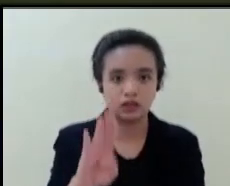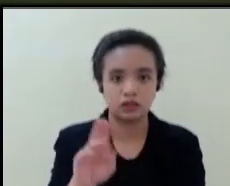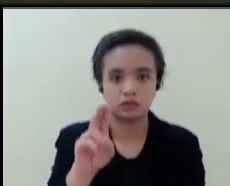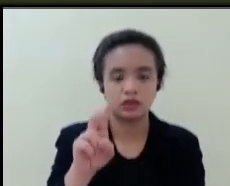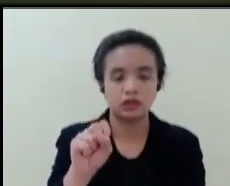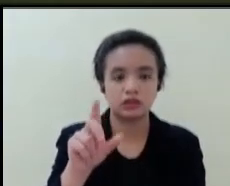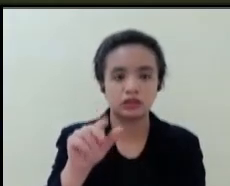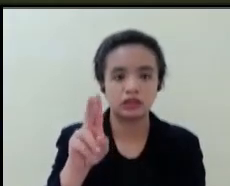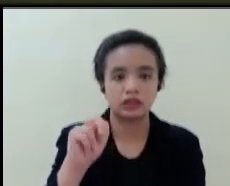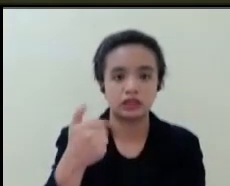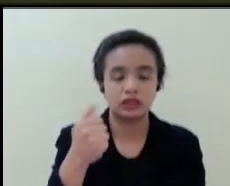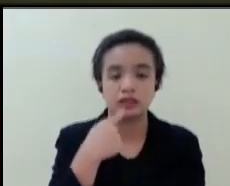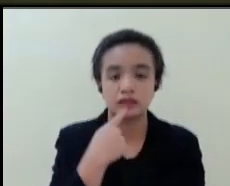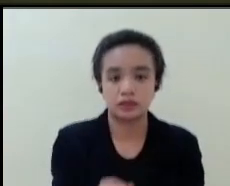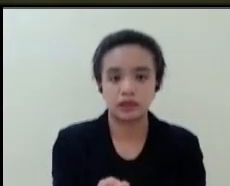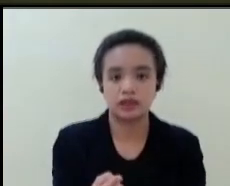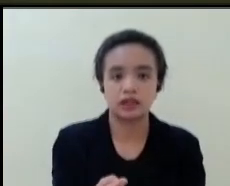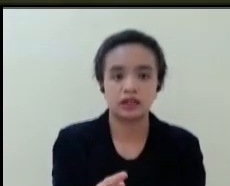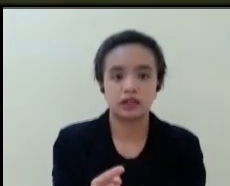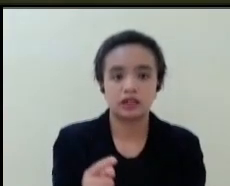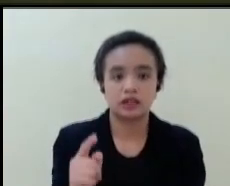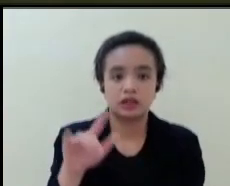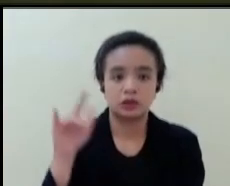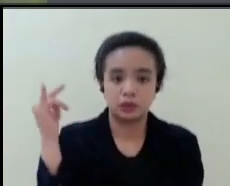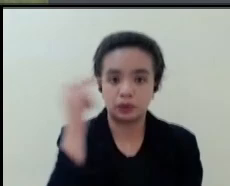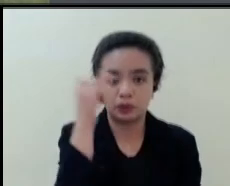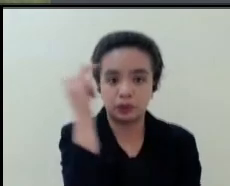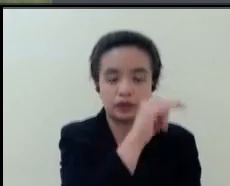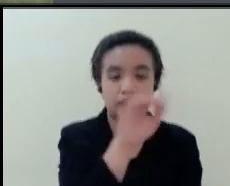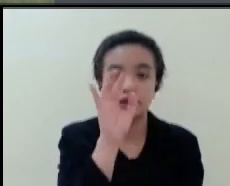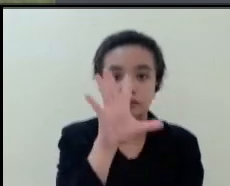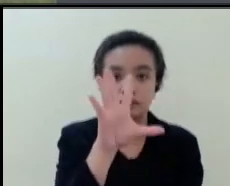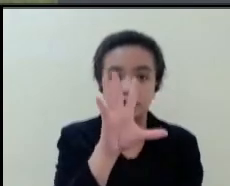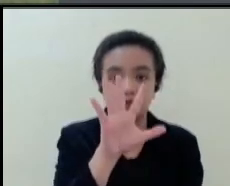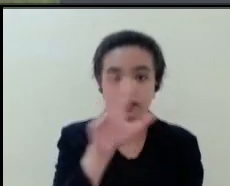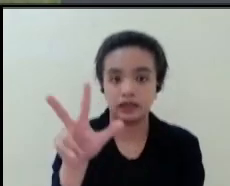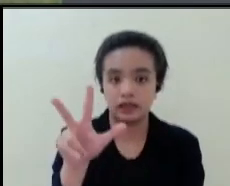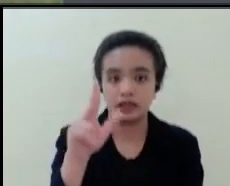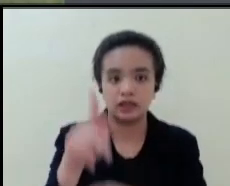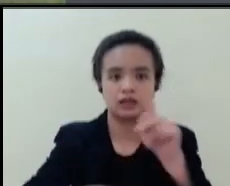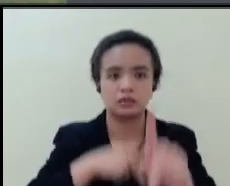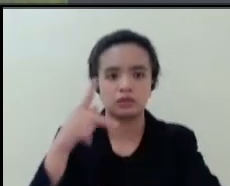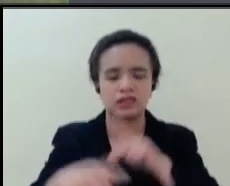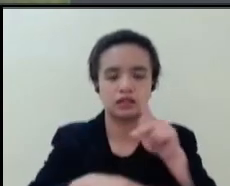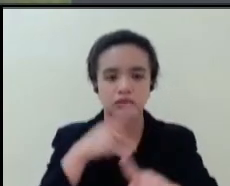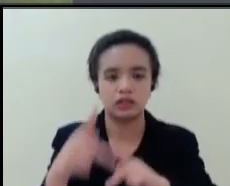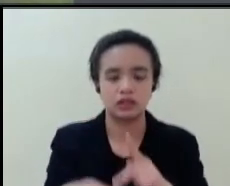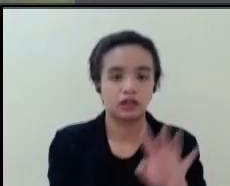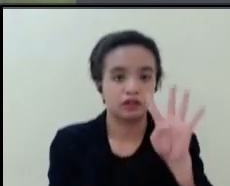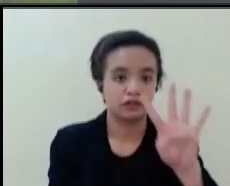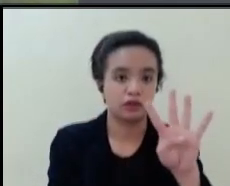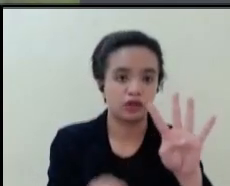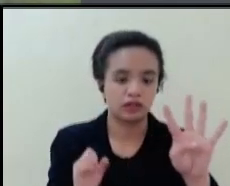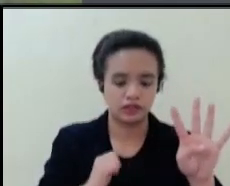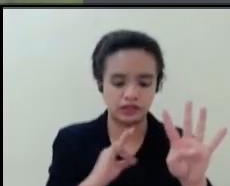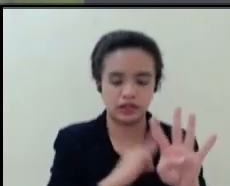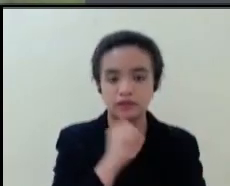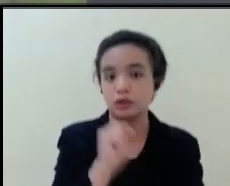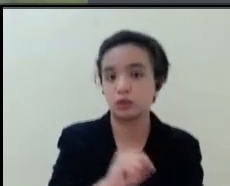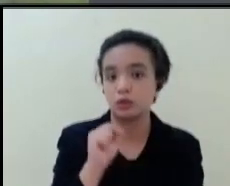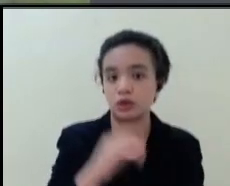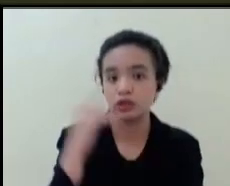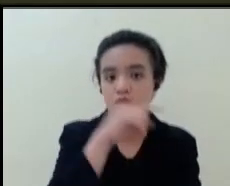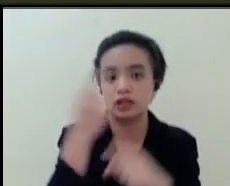Philippines, sakay ng eroplano ang 53 pasahero at 4 na crew members na mangyari.